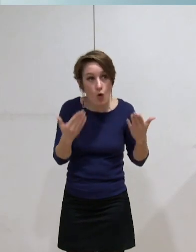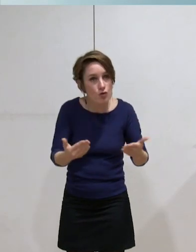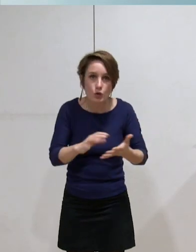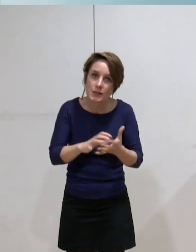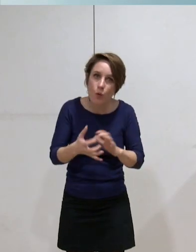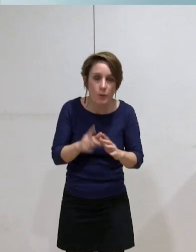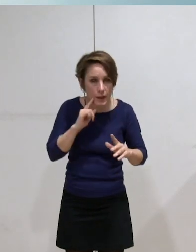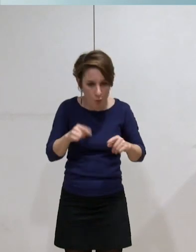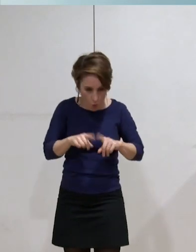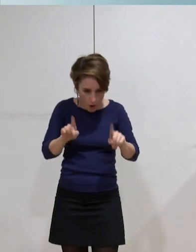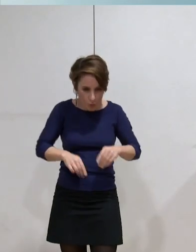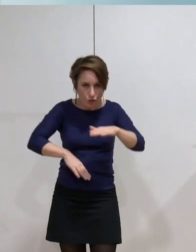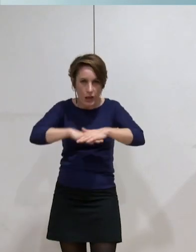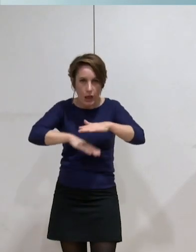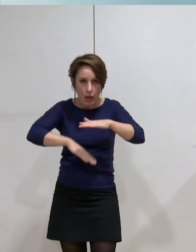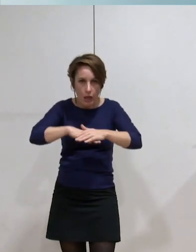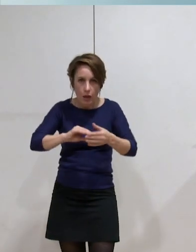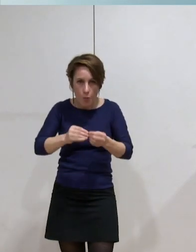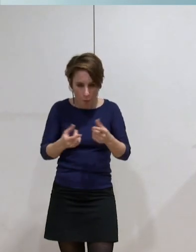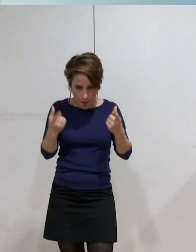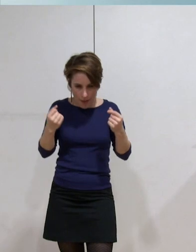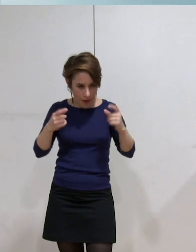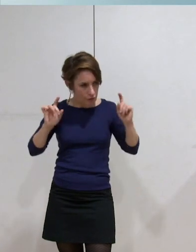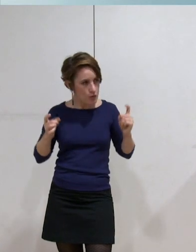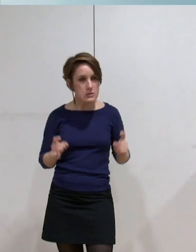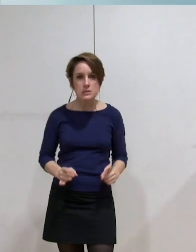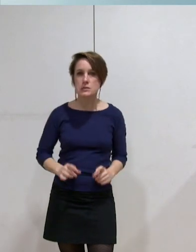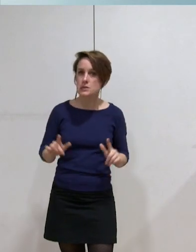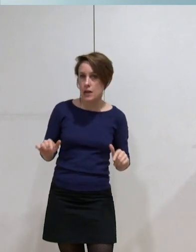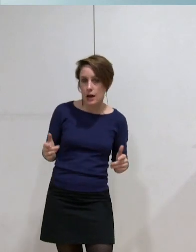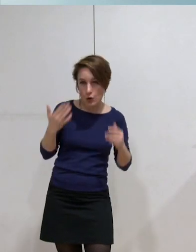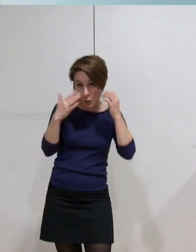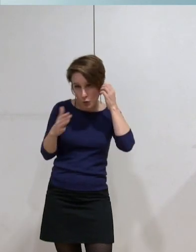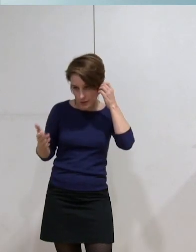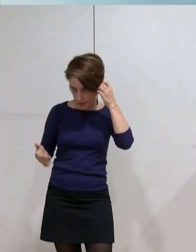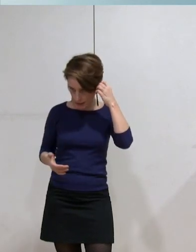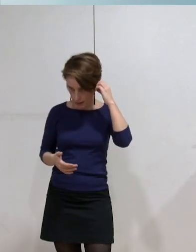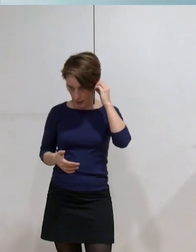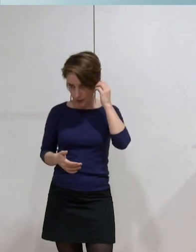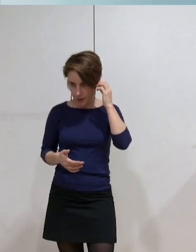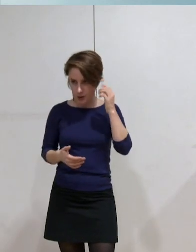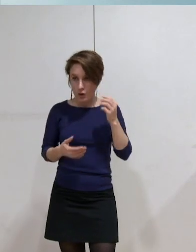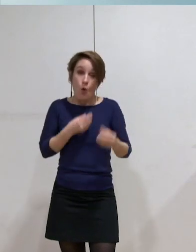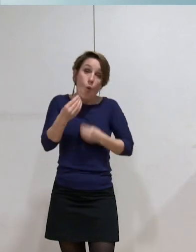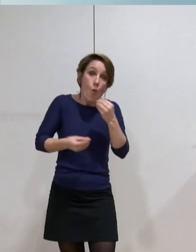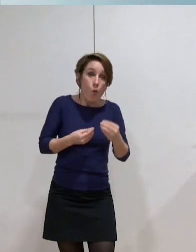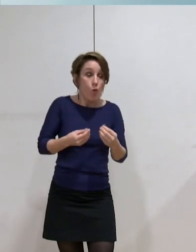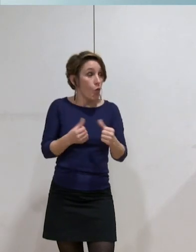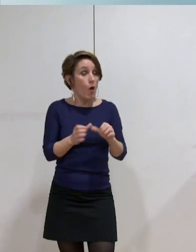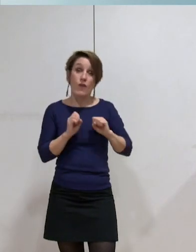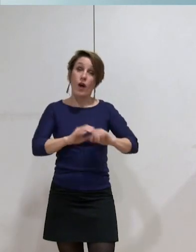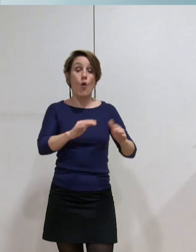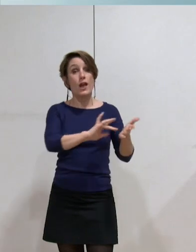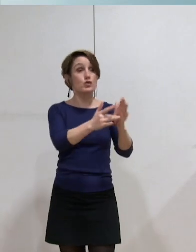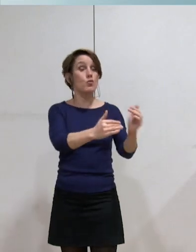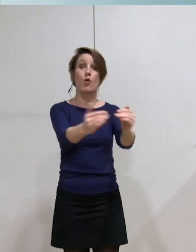en pensiez avec la contrainte financière à laquelle à laqu quel nous sont nous sont soumises ou si on laissait tout le monde au même niveau je